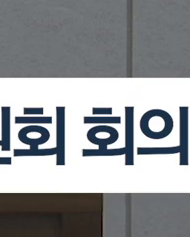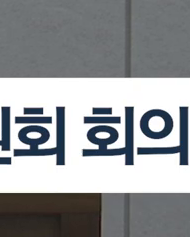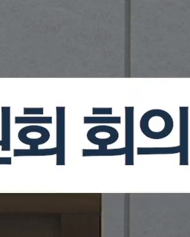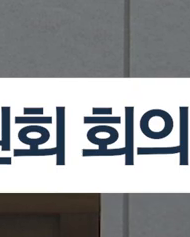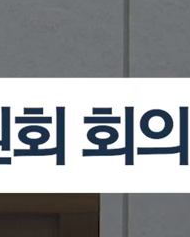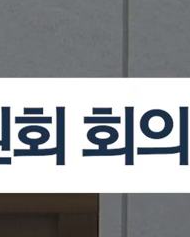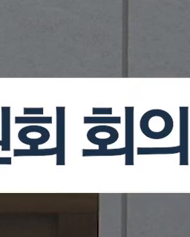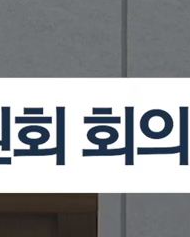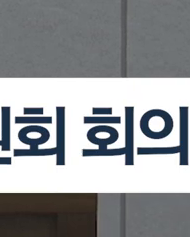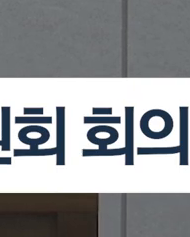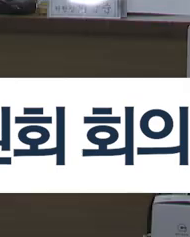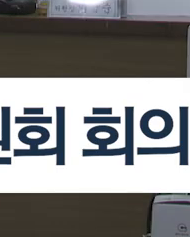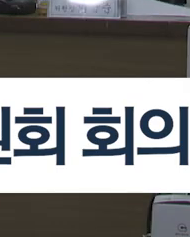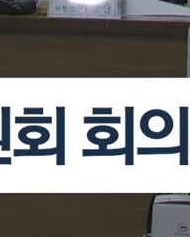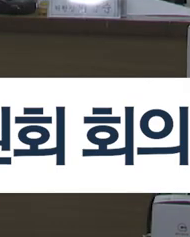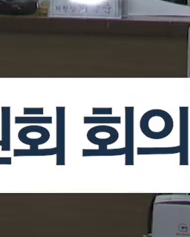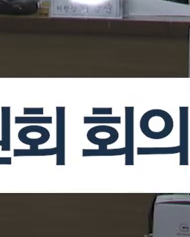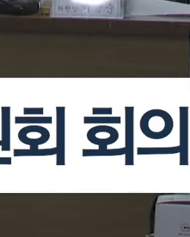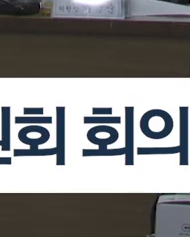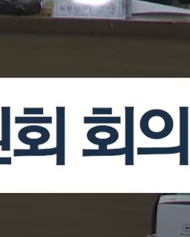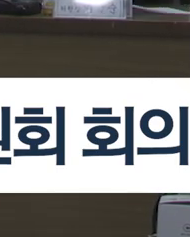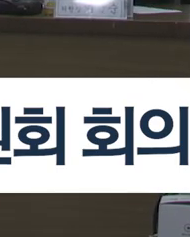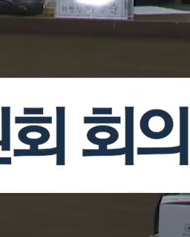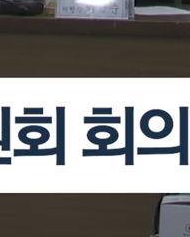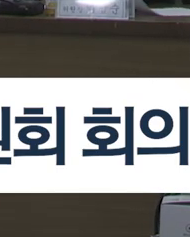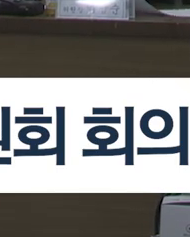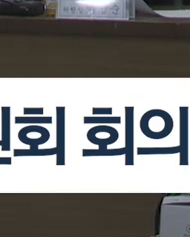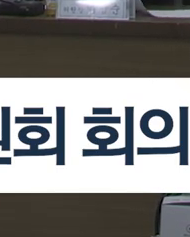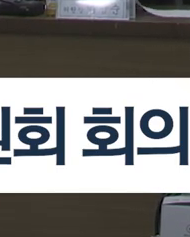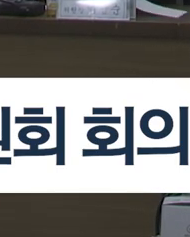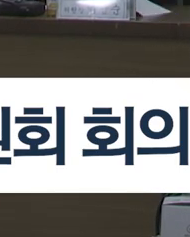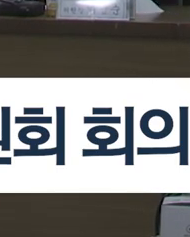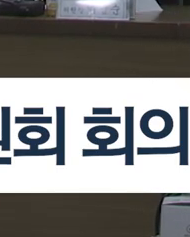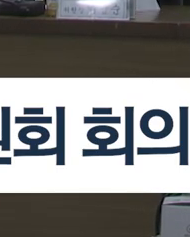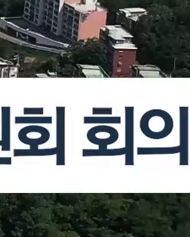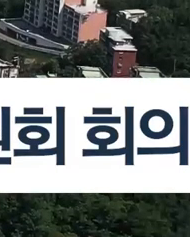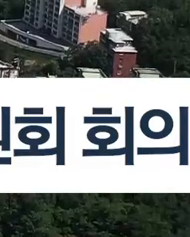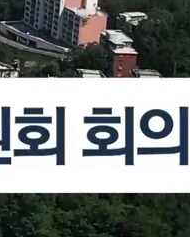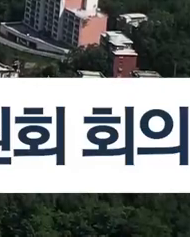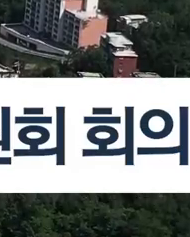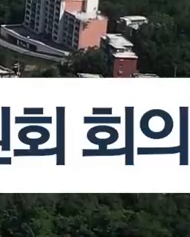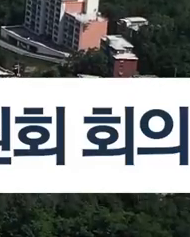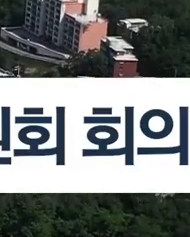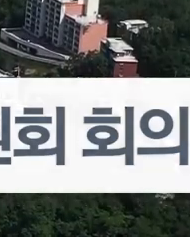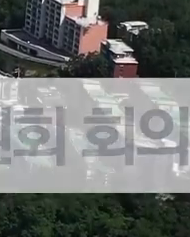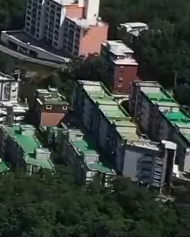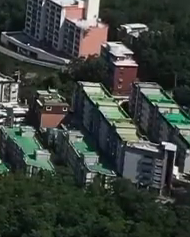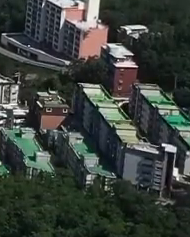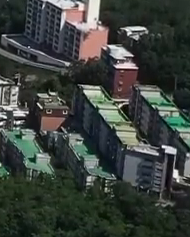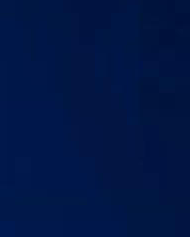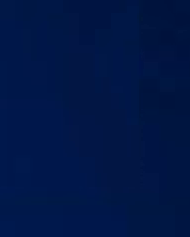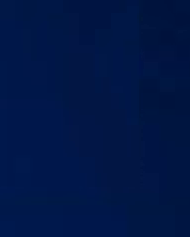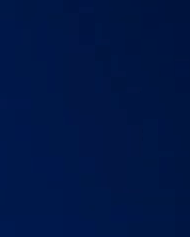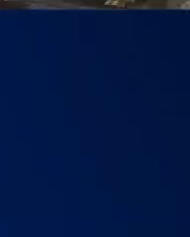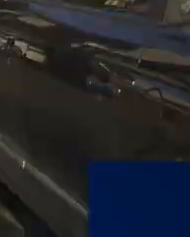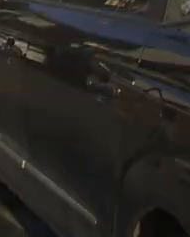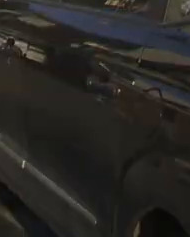지난 1일 강서구청 대회의실에서 강서구 공항 고도 제한 완화 추진위원회 회의가 열렸습니다.